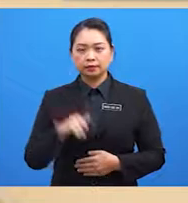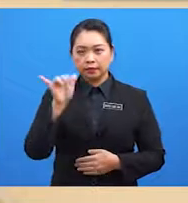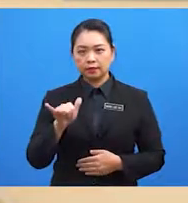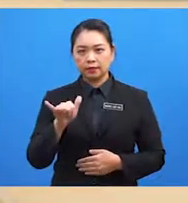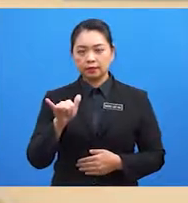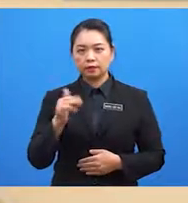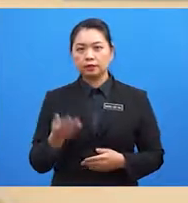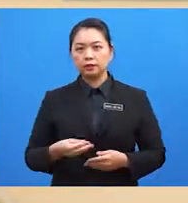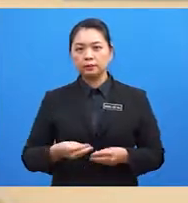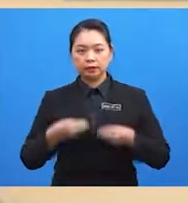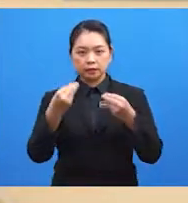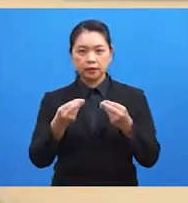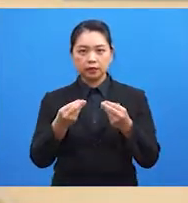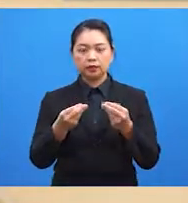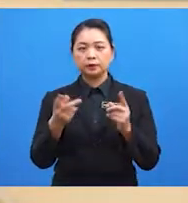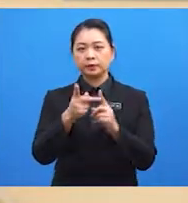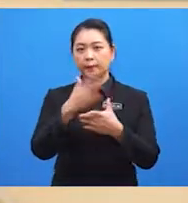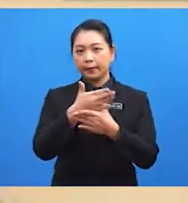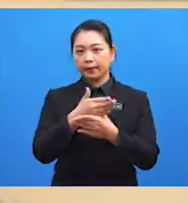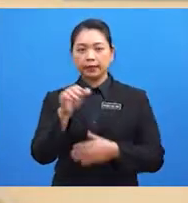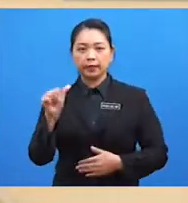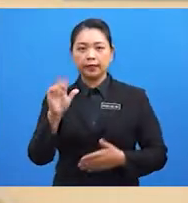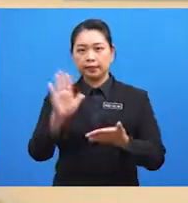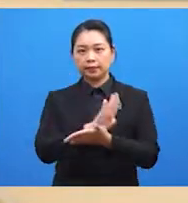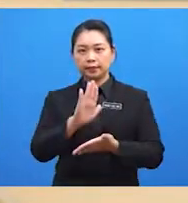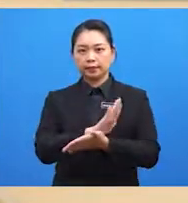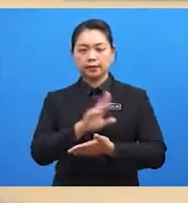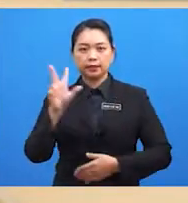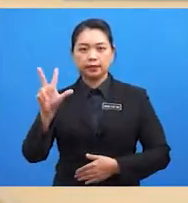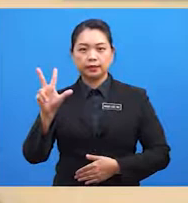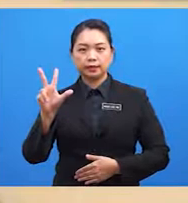yang dikemukakan pada bahagian A, kertas 3,